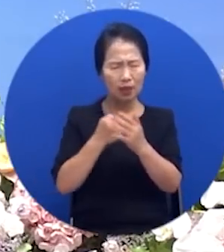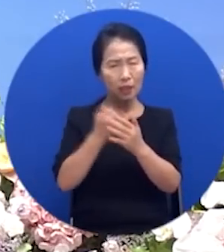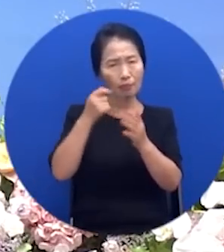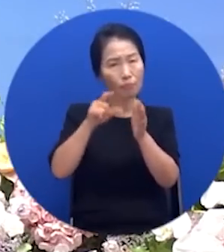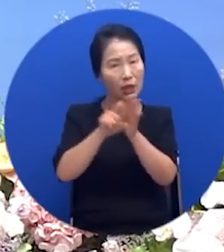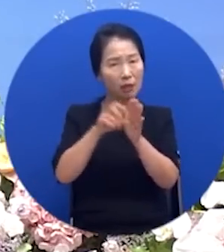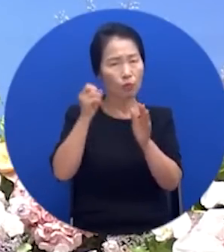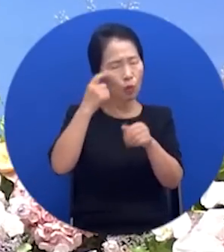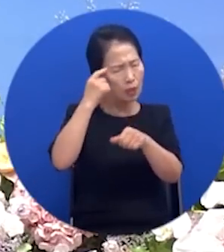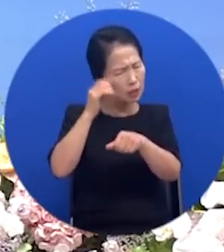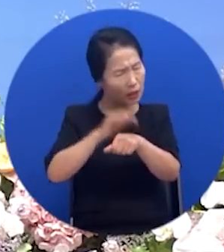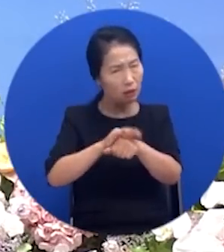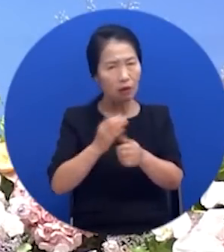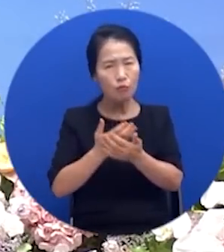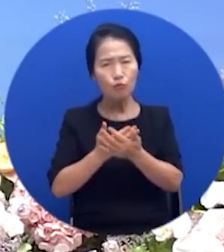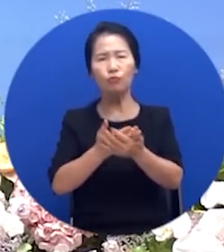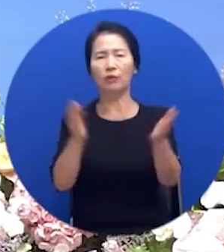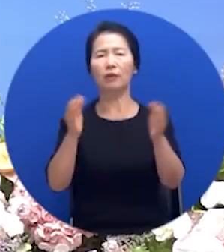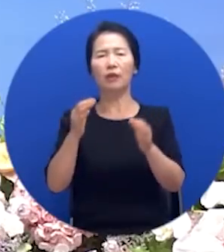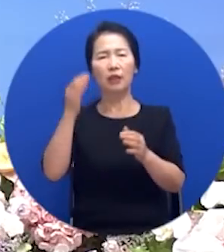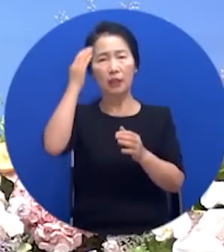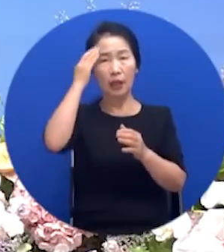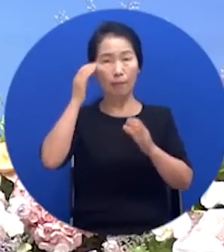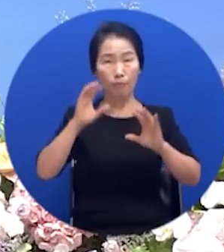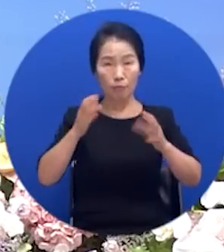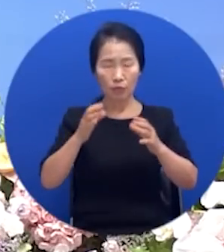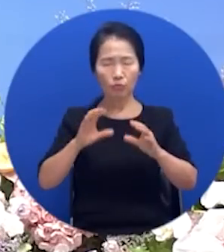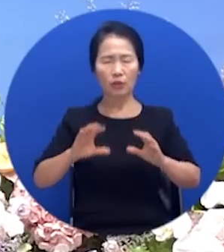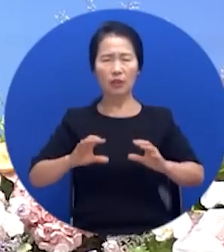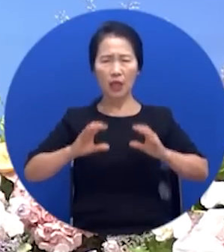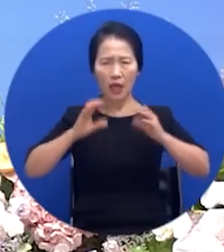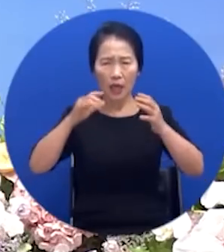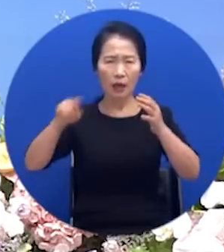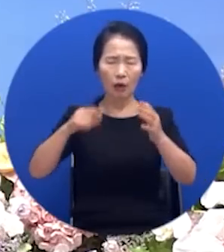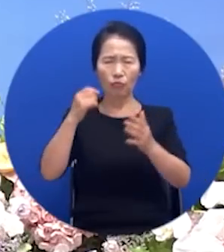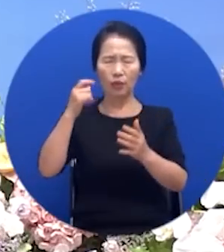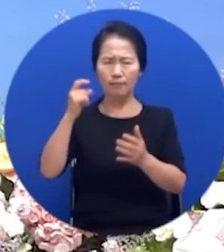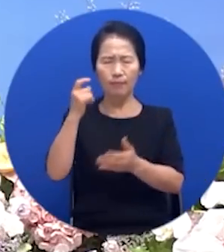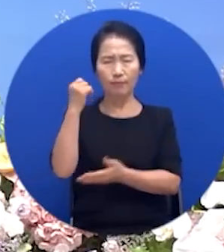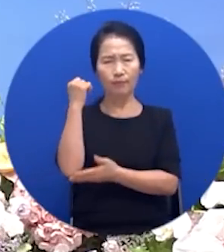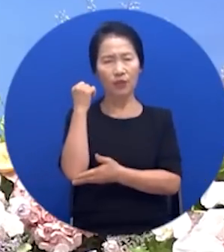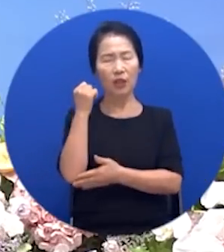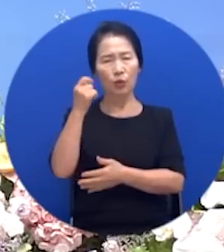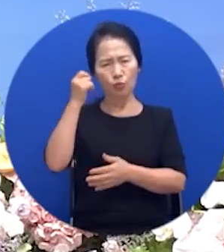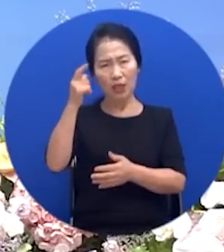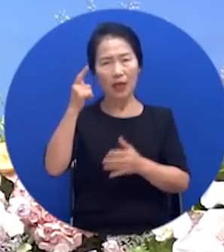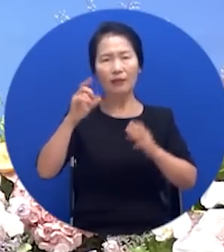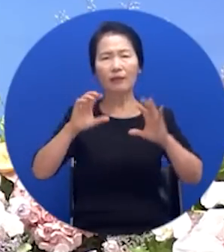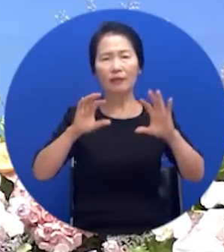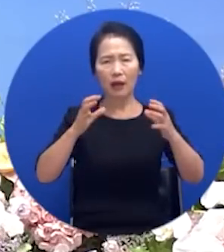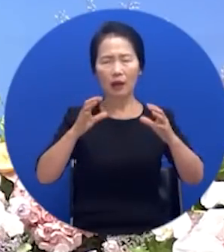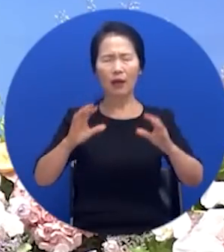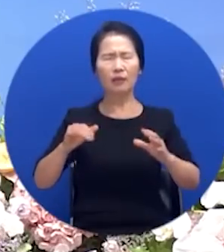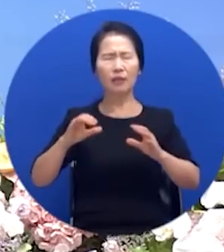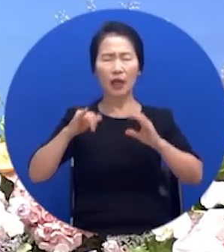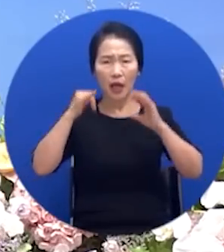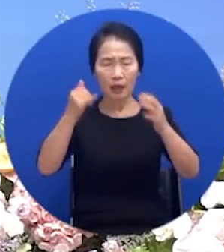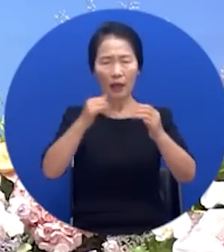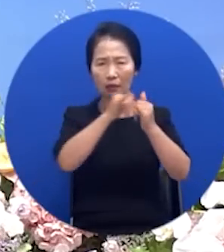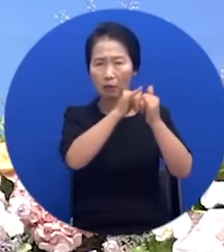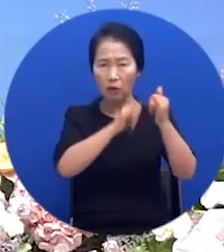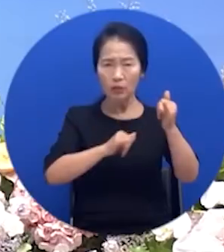주셔서 이 대한민국이 세계에 우뚝 설 수 있는 위대한 나라, 세계 역사를